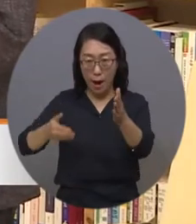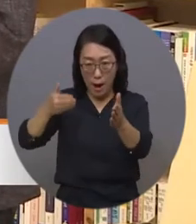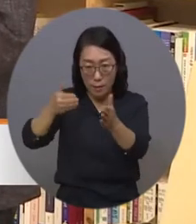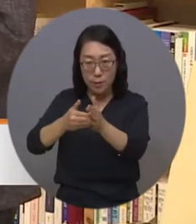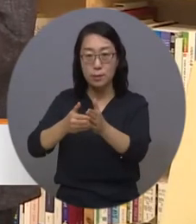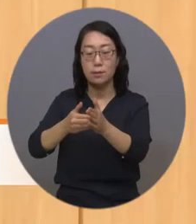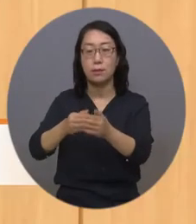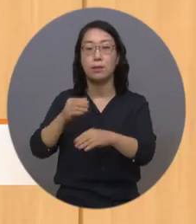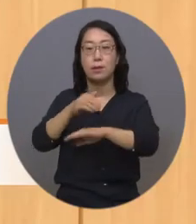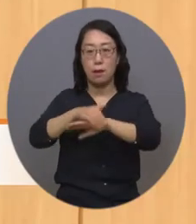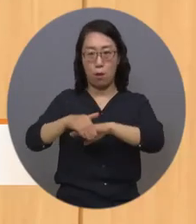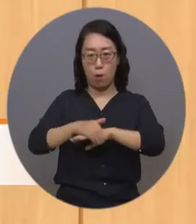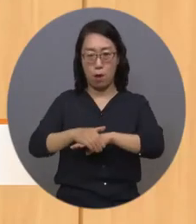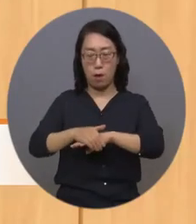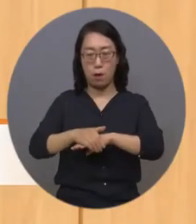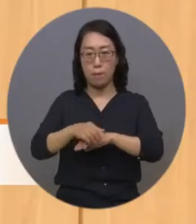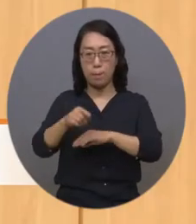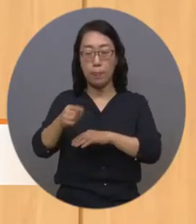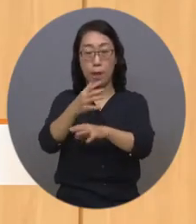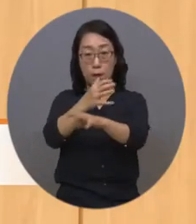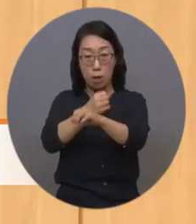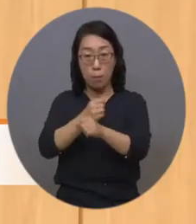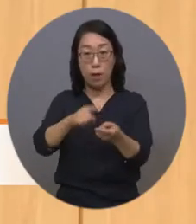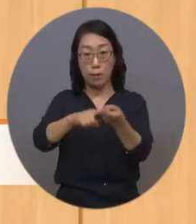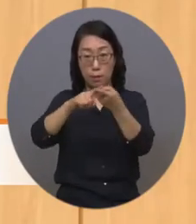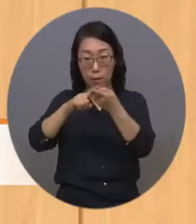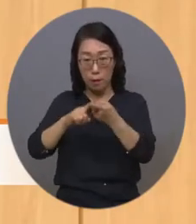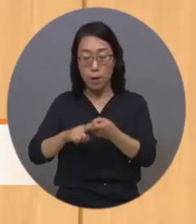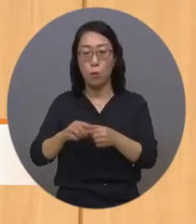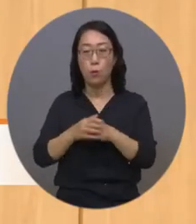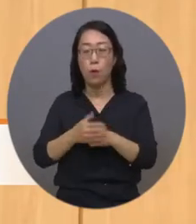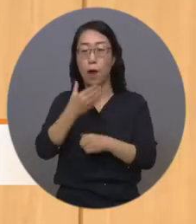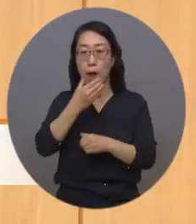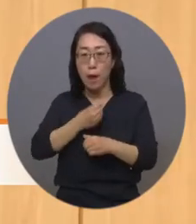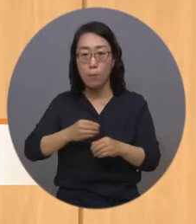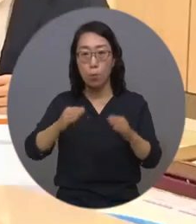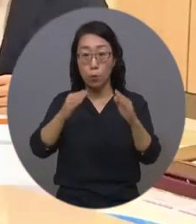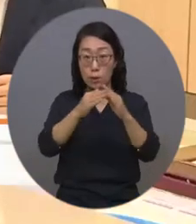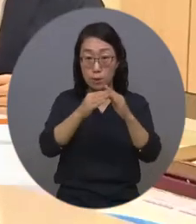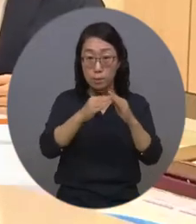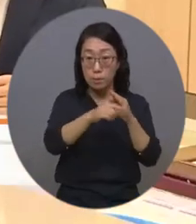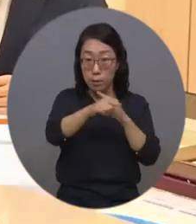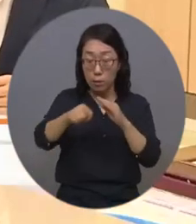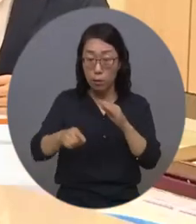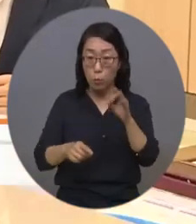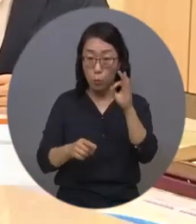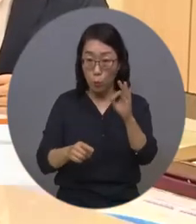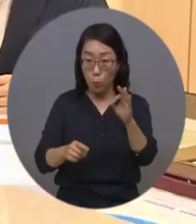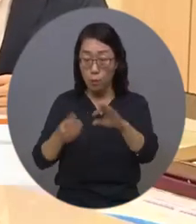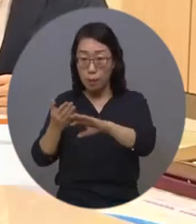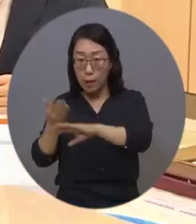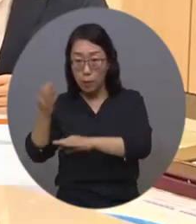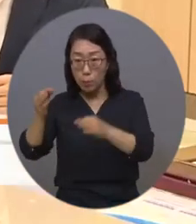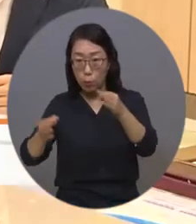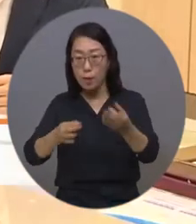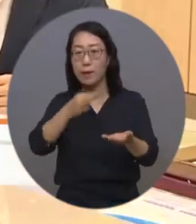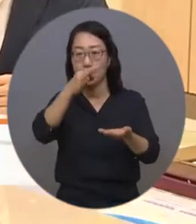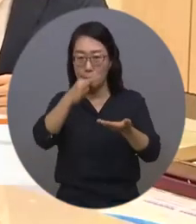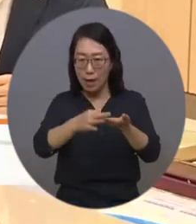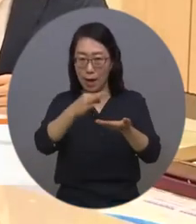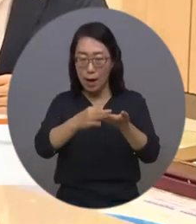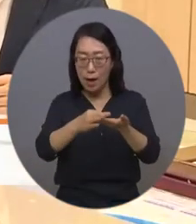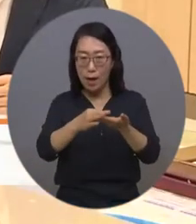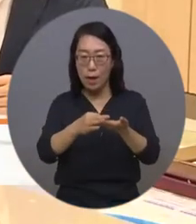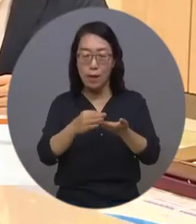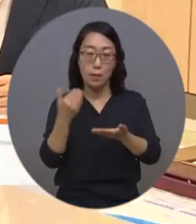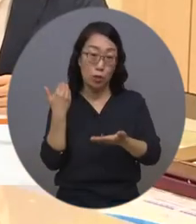있습니다. 협약에 따라 순천시는 행복주택을 주변 시세보다 저렴한 임대료로 청년 신혼부부와